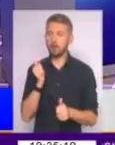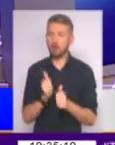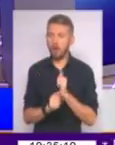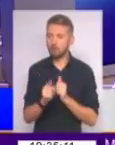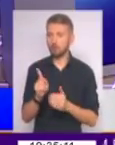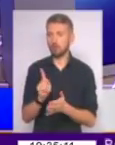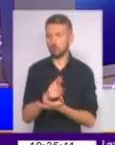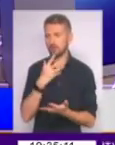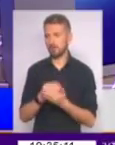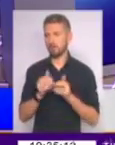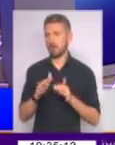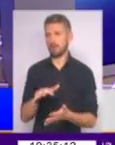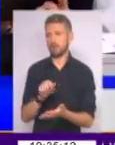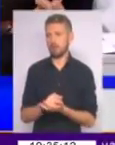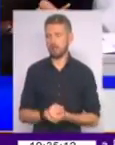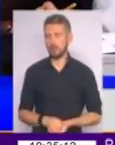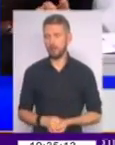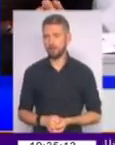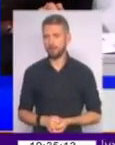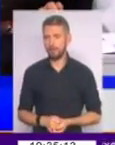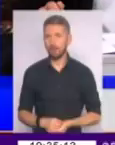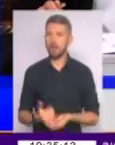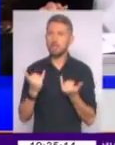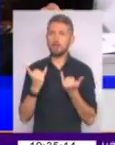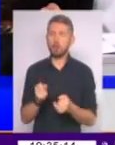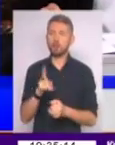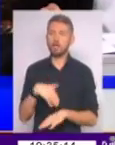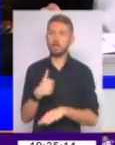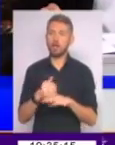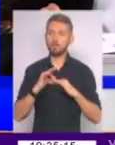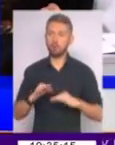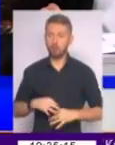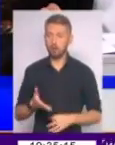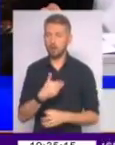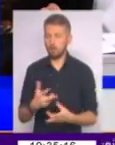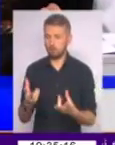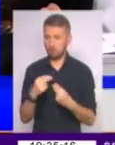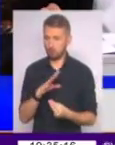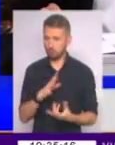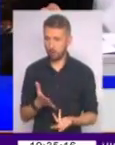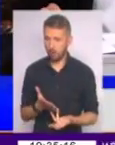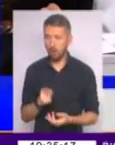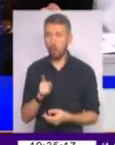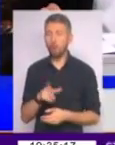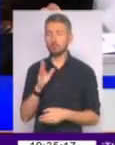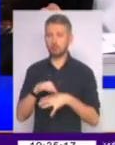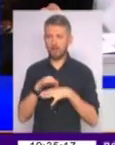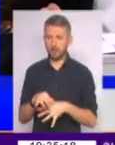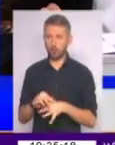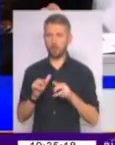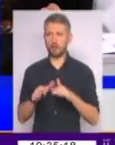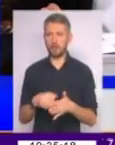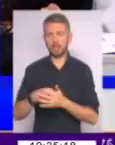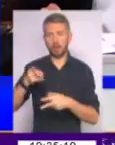свое дело заниматься. Разве? Сегодня, как генеральный прокурор нам обещал, он доведет дело